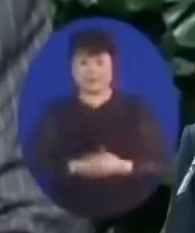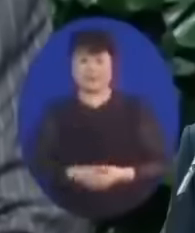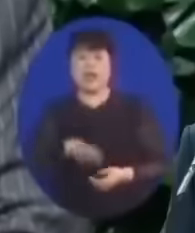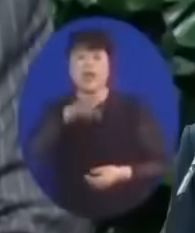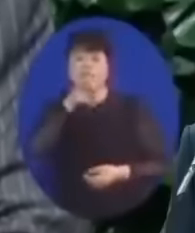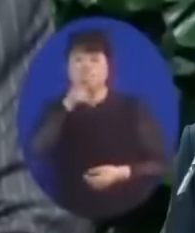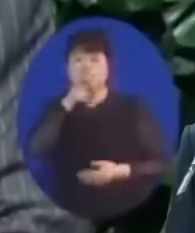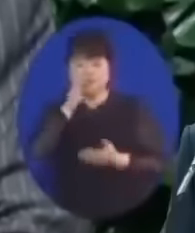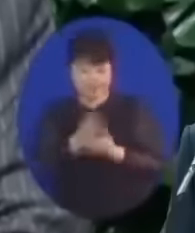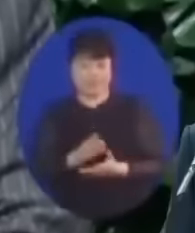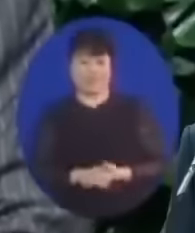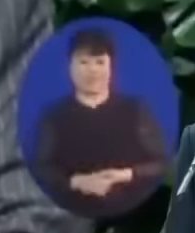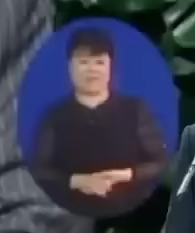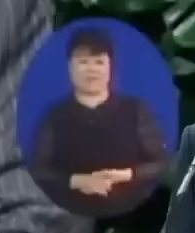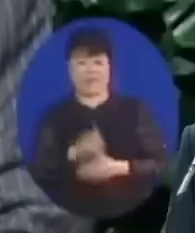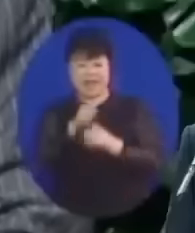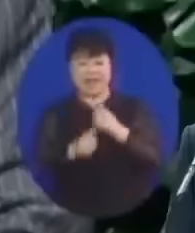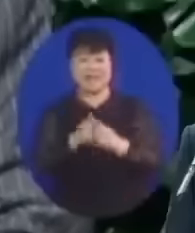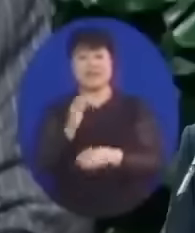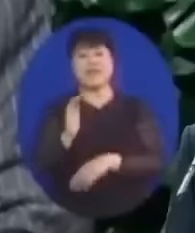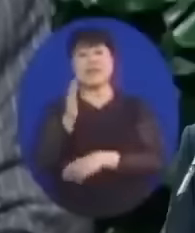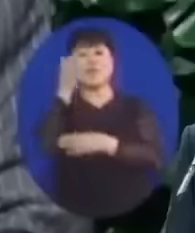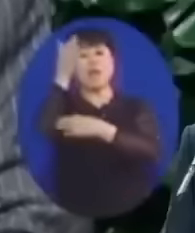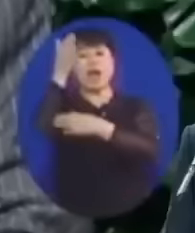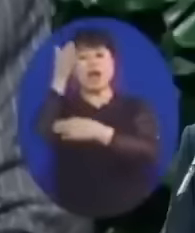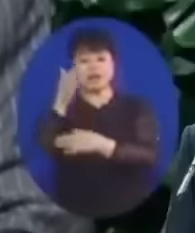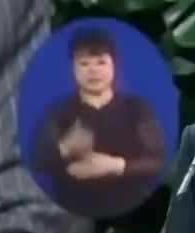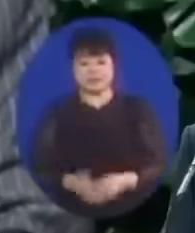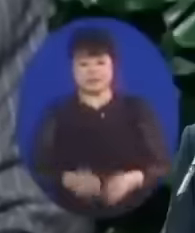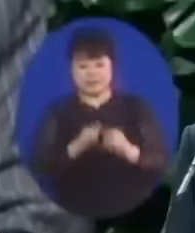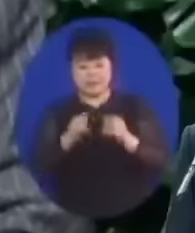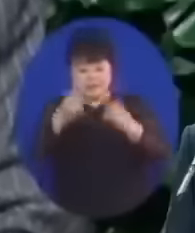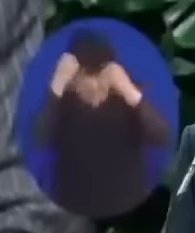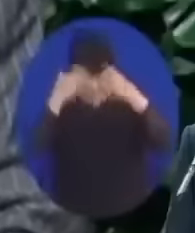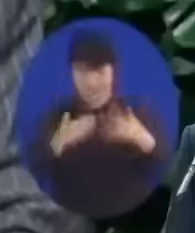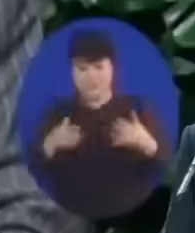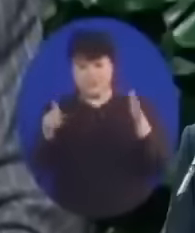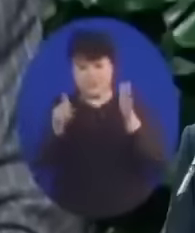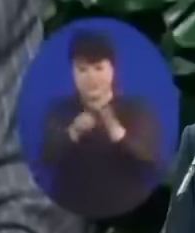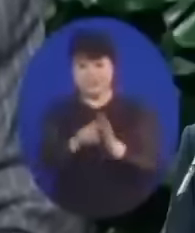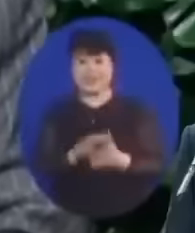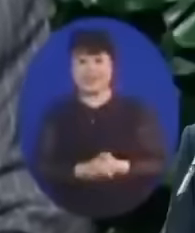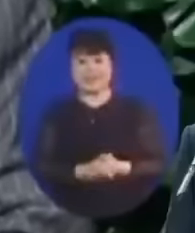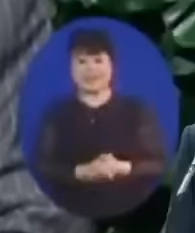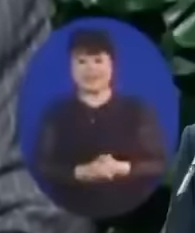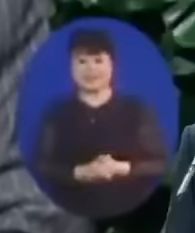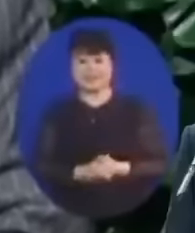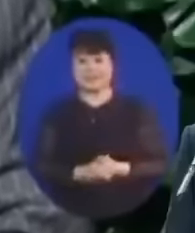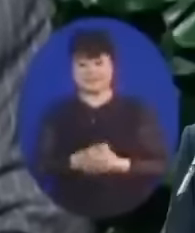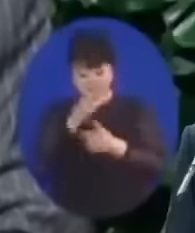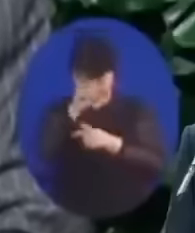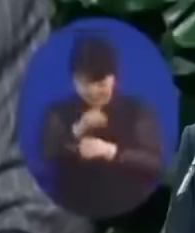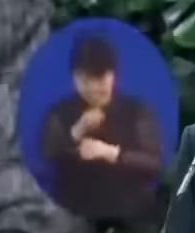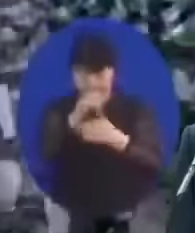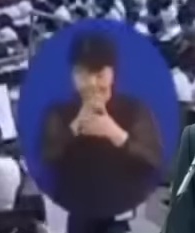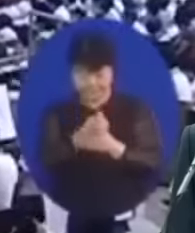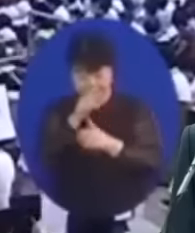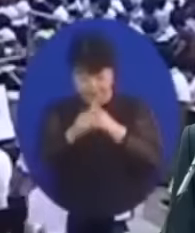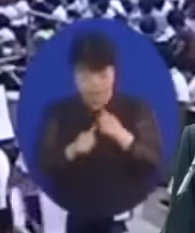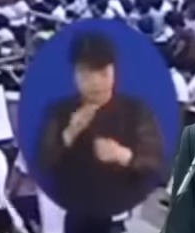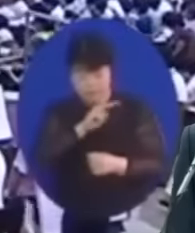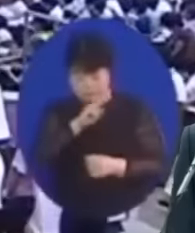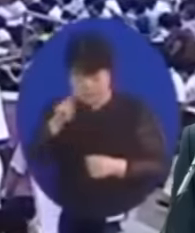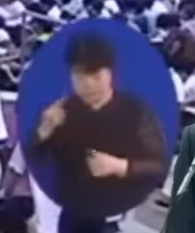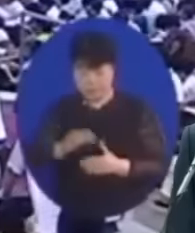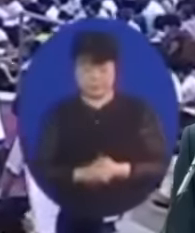원망 불평하지 마십시다. 하나님의 영광은 이러한 사람에게 임하게 되는 것입니다. 우리 머릿속에 기도드리겠습니다. 사랑이